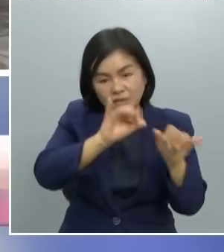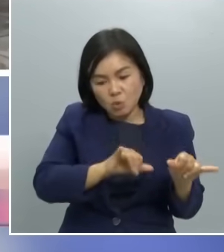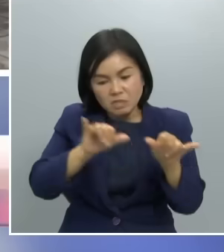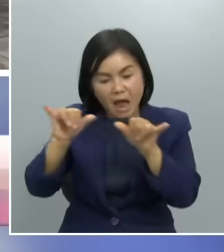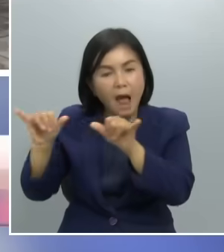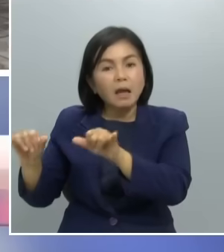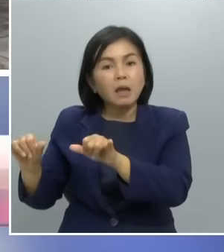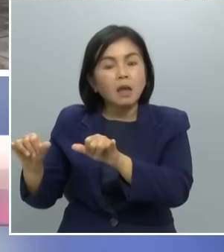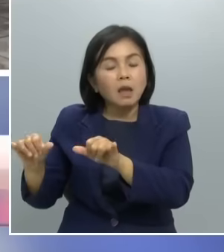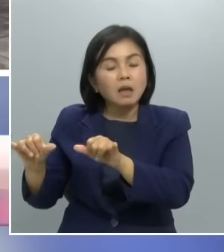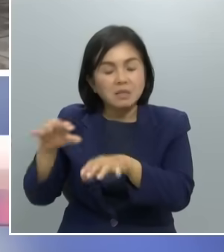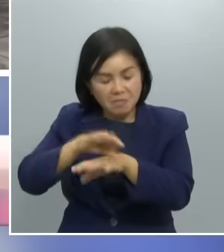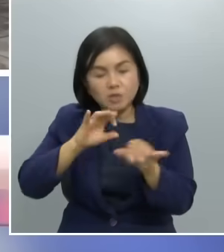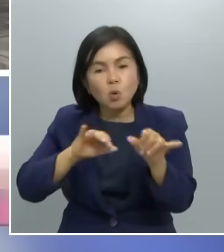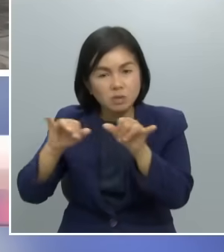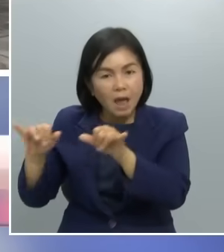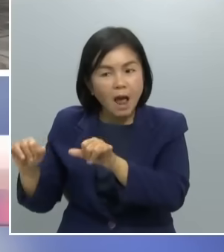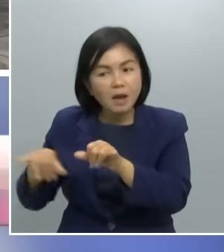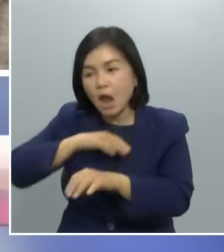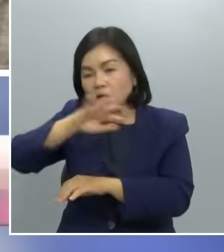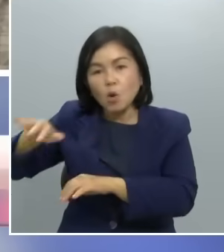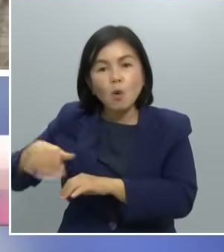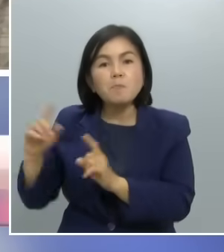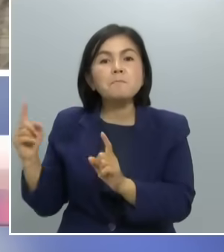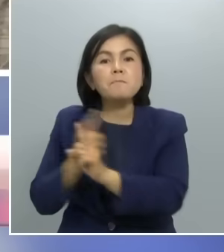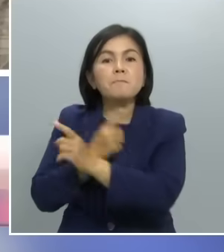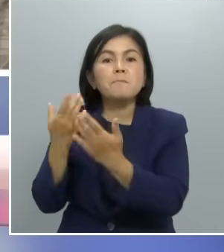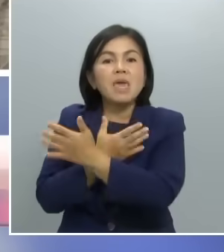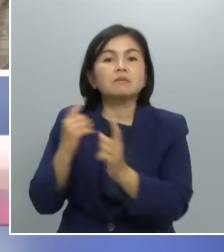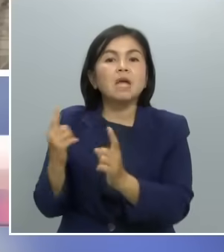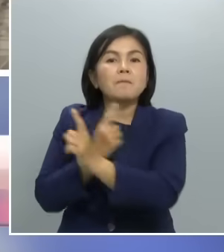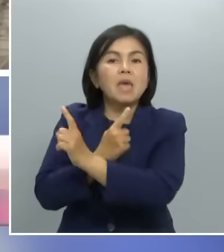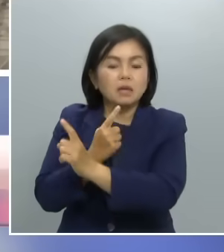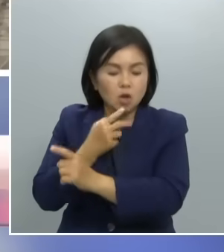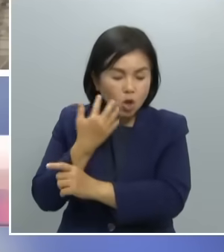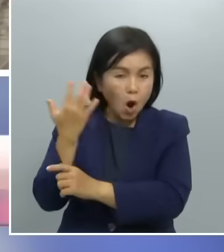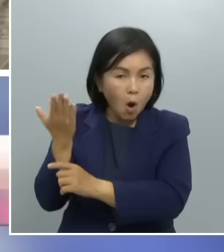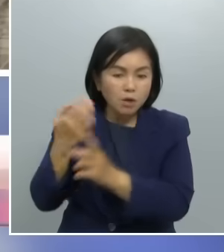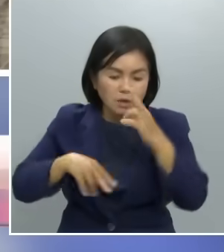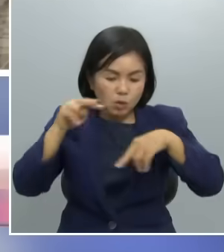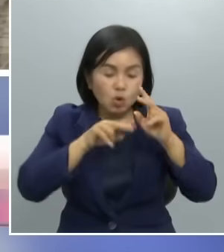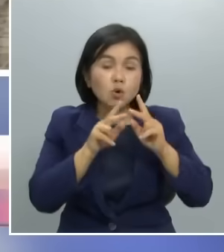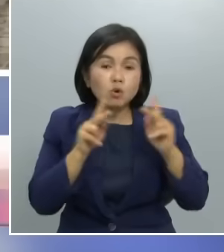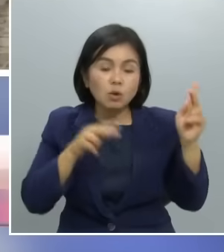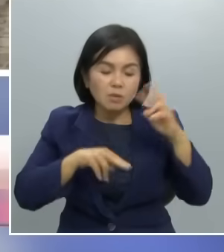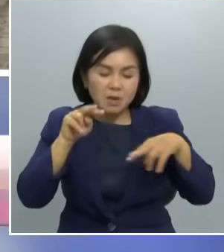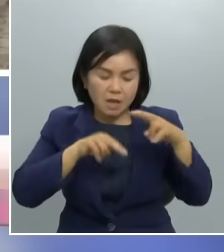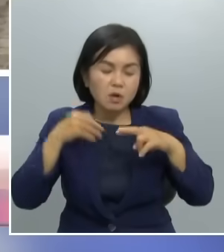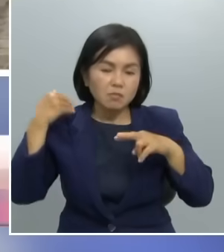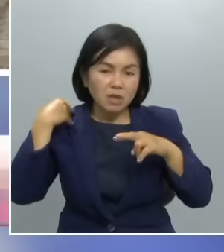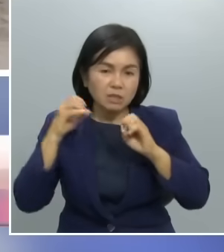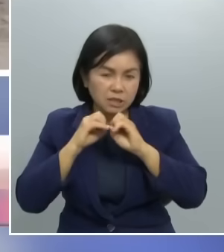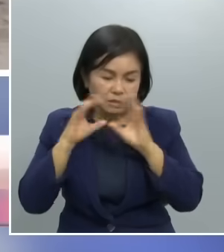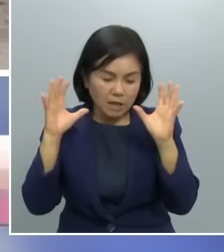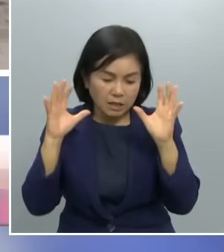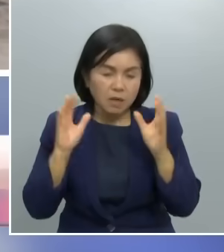ที่วันที่เกิดเหตุนะครับให้หมดเวียนไปทำหน้าที่อื่นก่อนนะครับรอจนกว่าผลการสอบสวนจะชัดเจนขึ้นมานะครับ อยากจะฝากอะไร